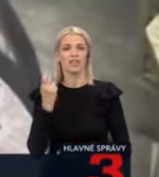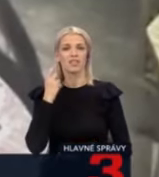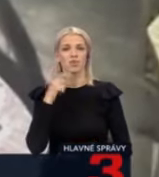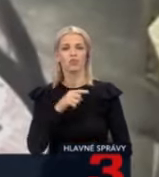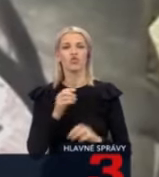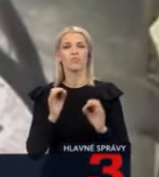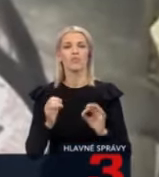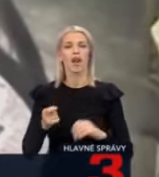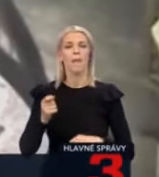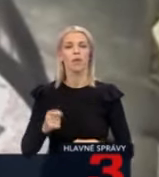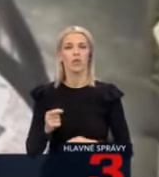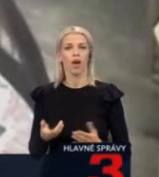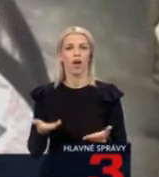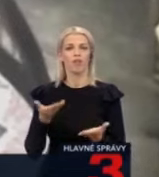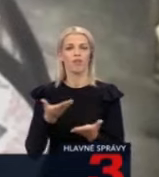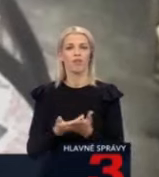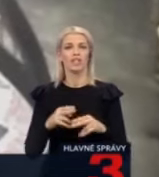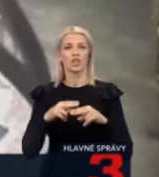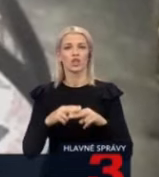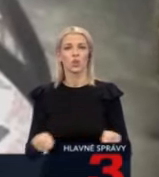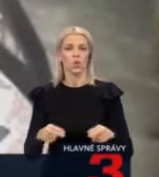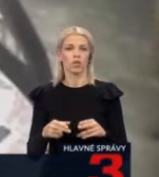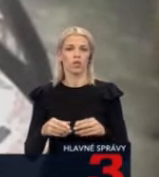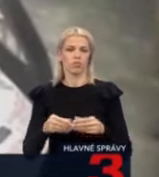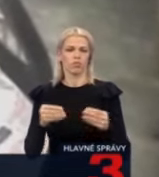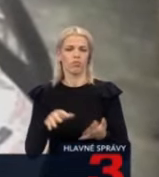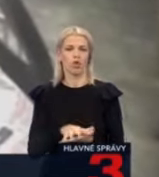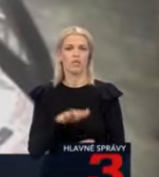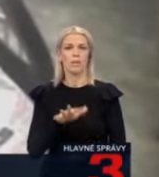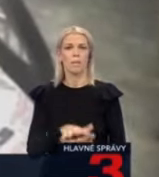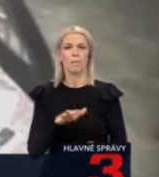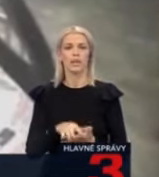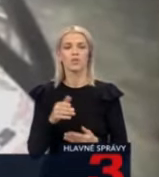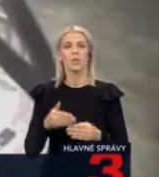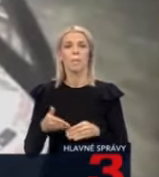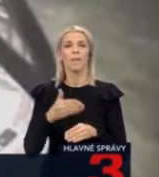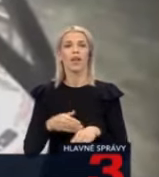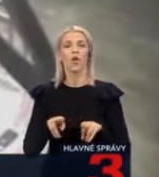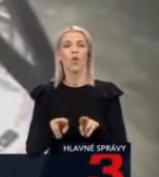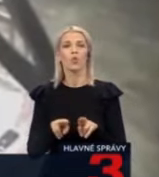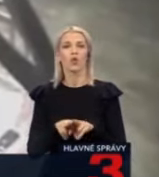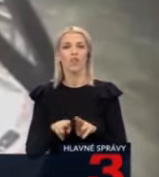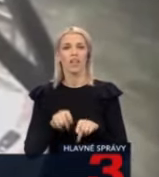špeciálna prokuratúra doložila súdu do spisu očistec pred utorkovým rozhodovaním o väzbe